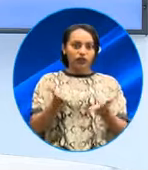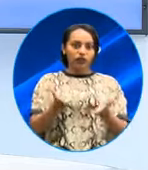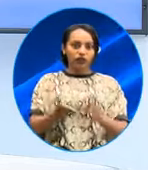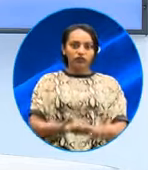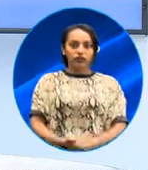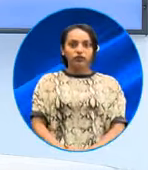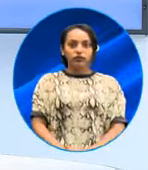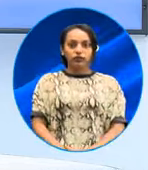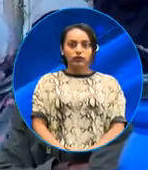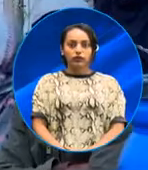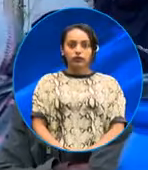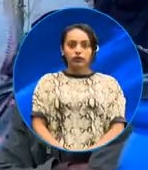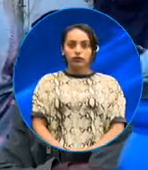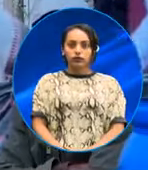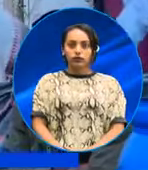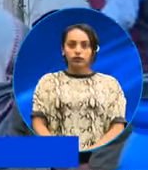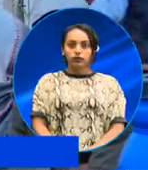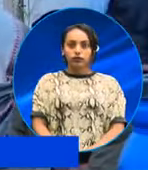ያቀርበዋል።